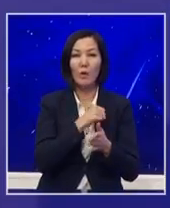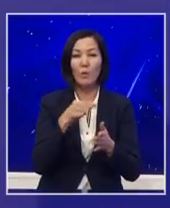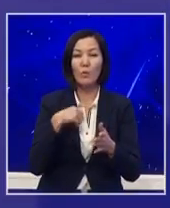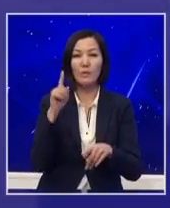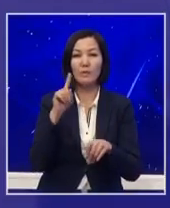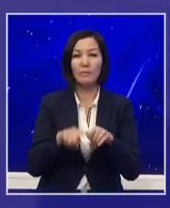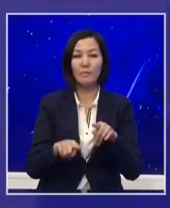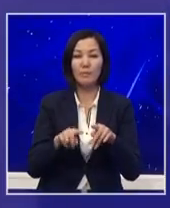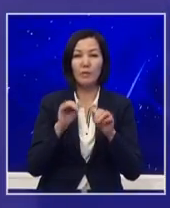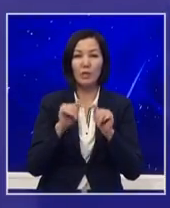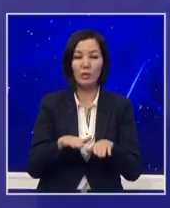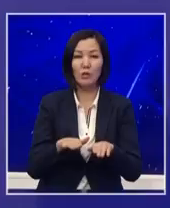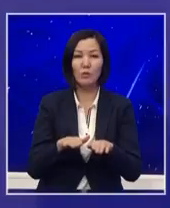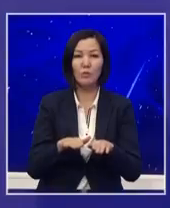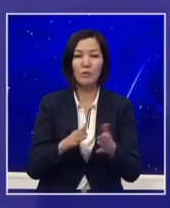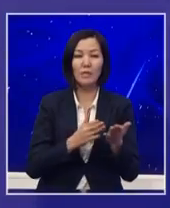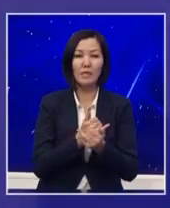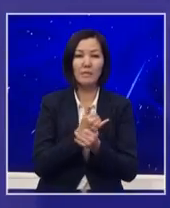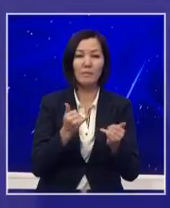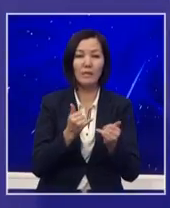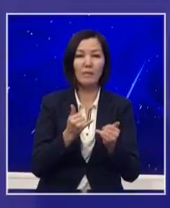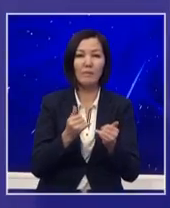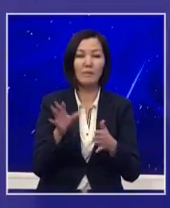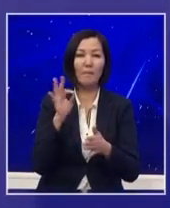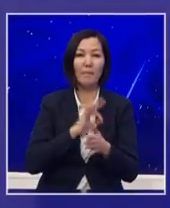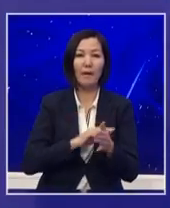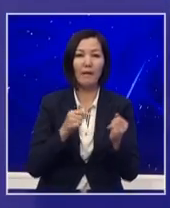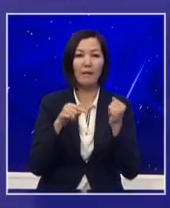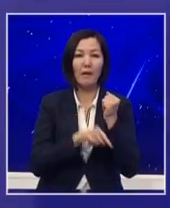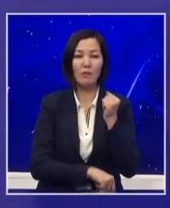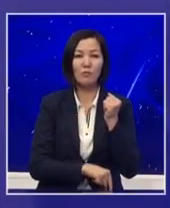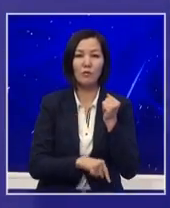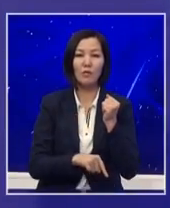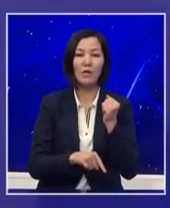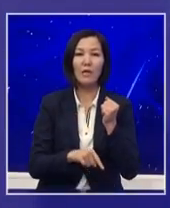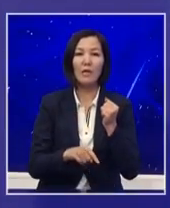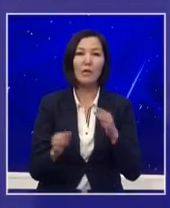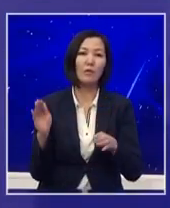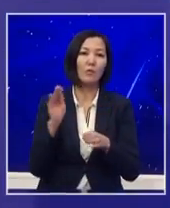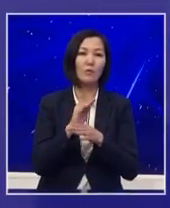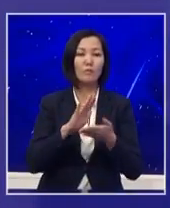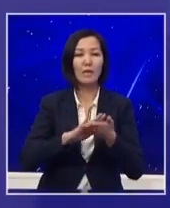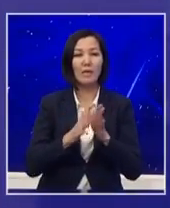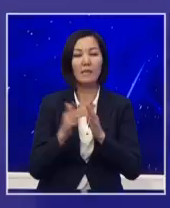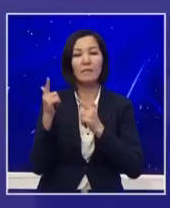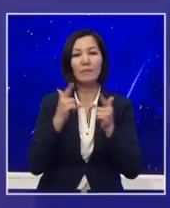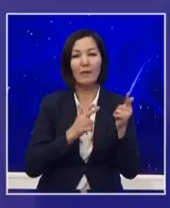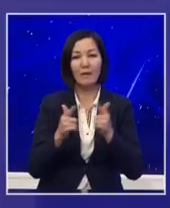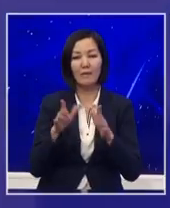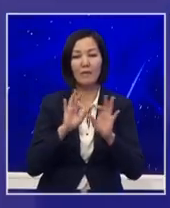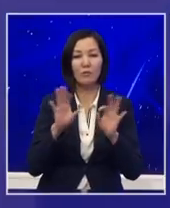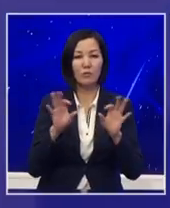жеделдете шешу үшін, яғни қызмет немесе пайда алу үшін бейресми түрде қосымша келісімдер жасауға дайын екенін